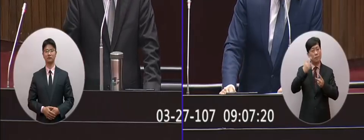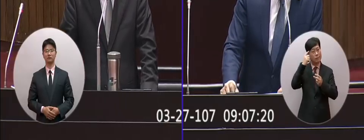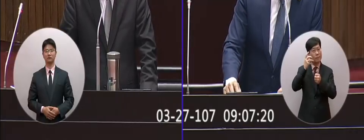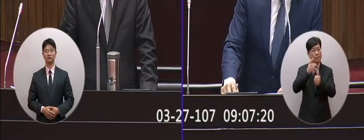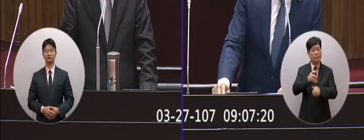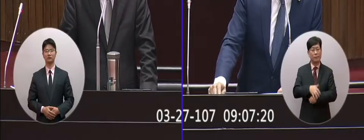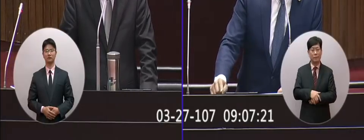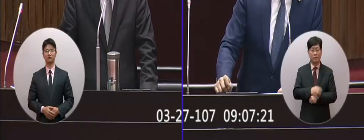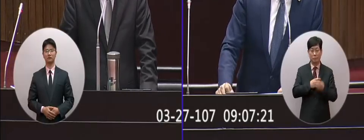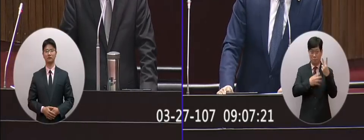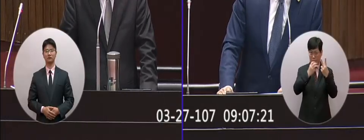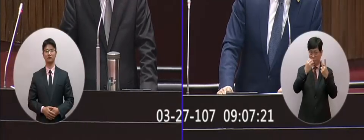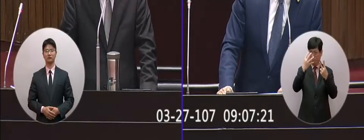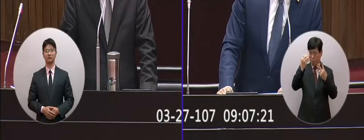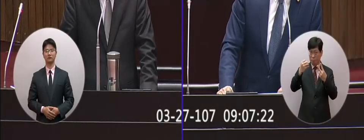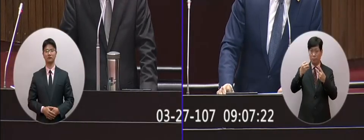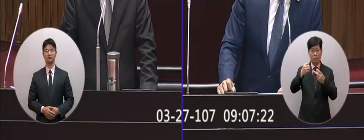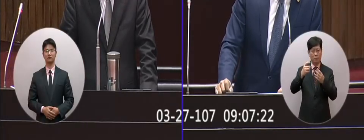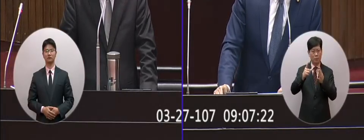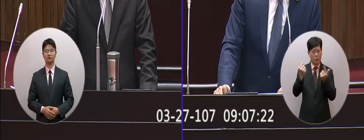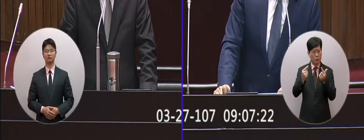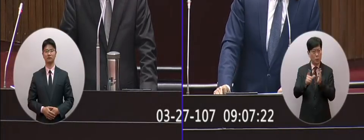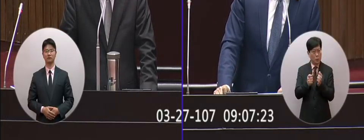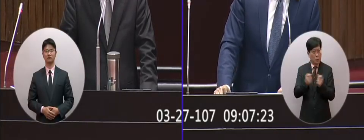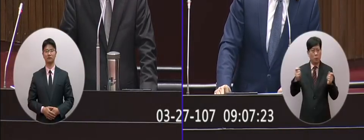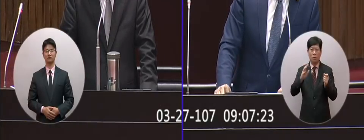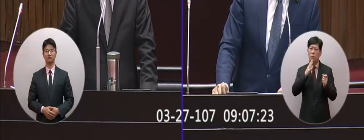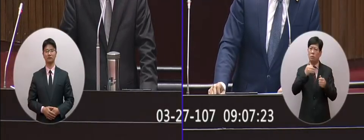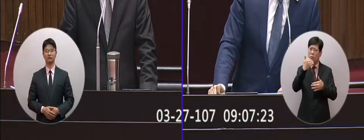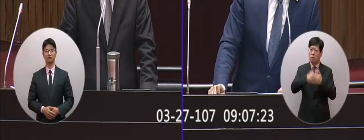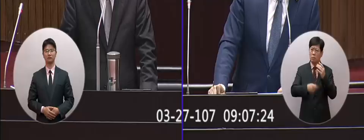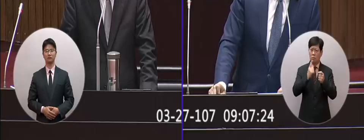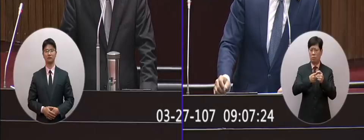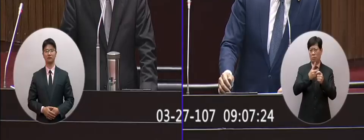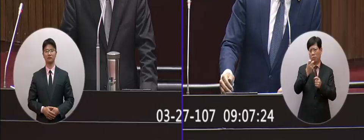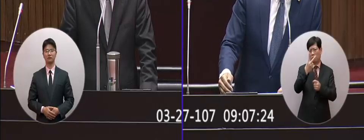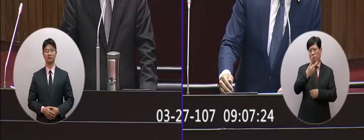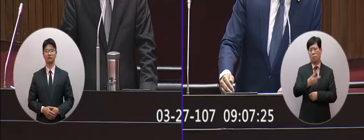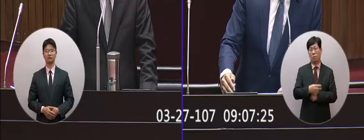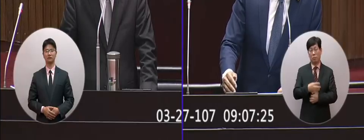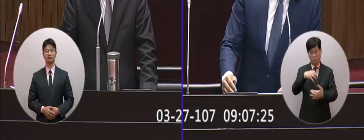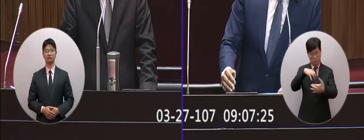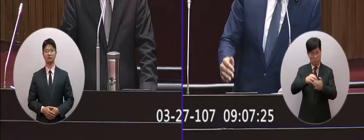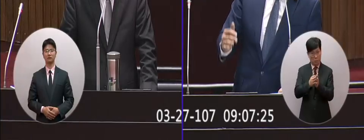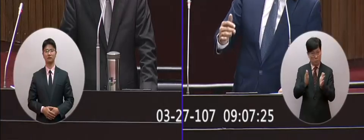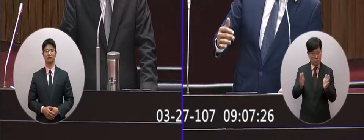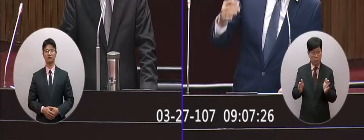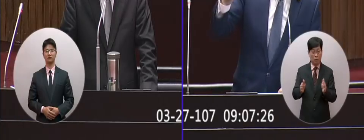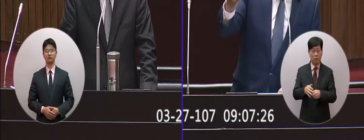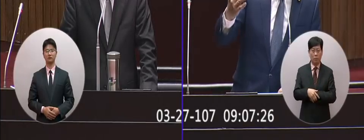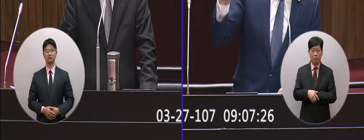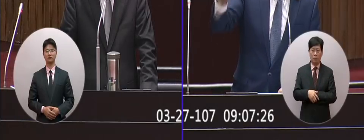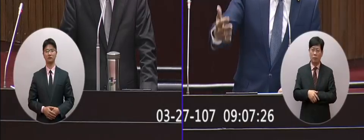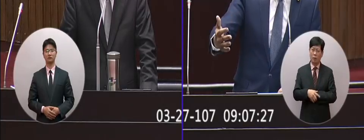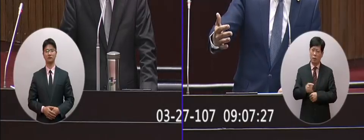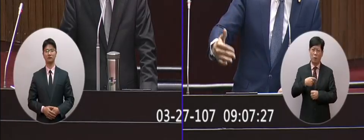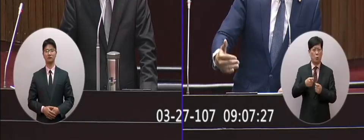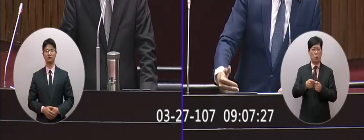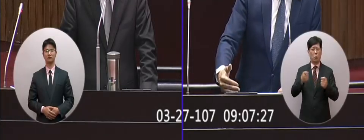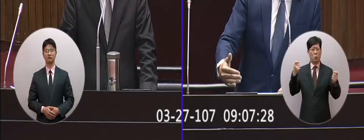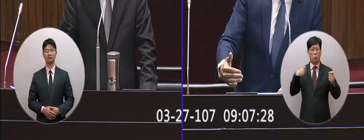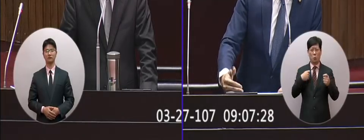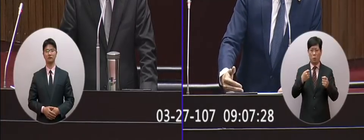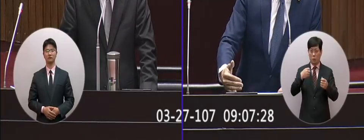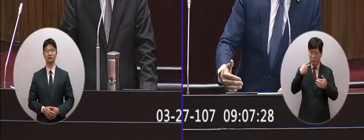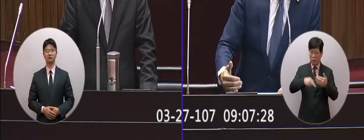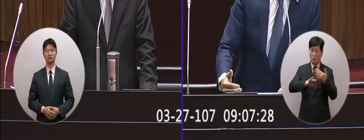是说2040看起来很久，可是距离现在也不过是22年。中间当然我们不能讲到一个那么远的期